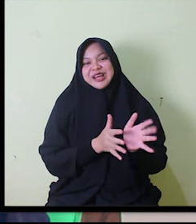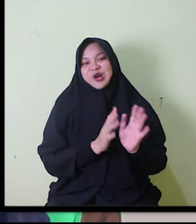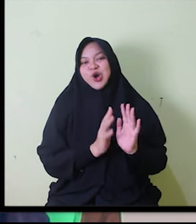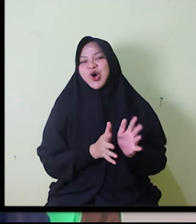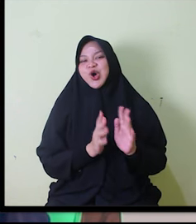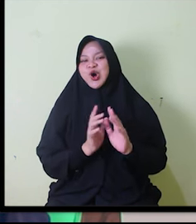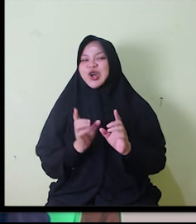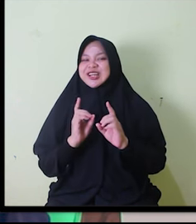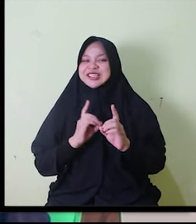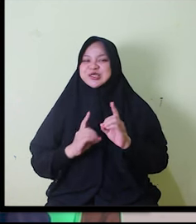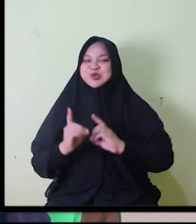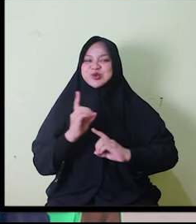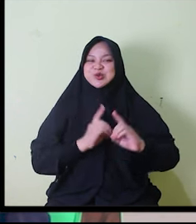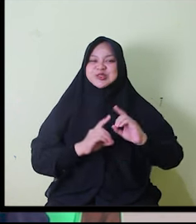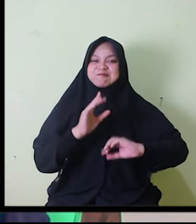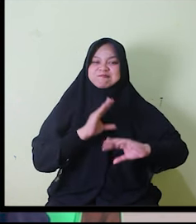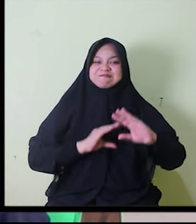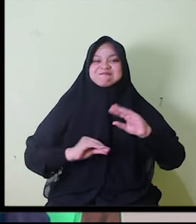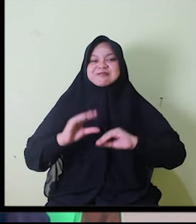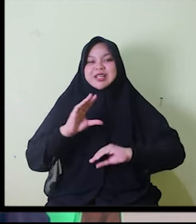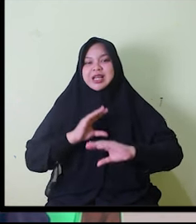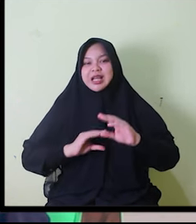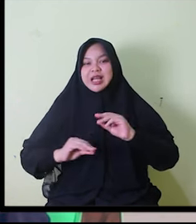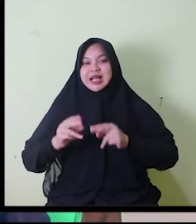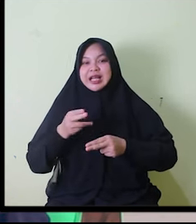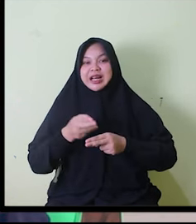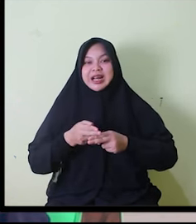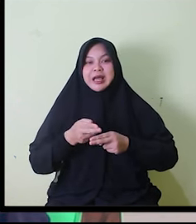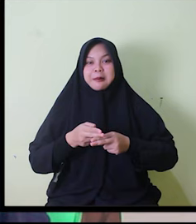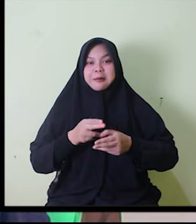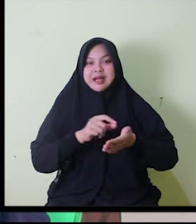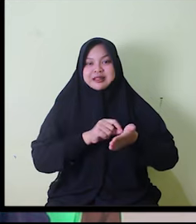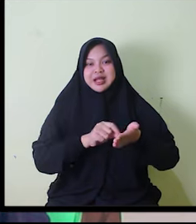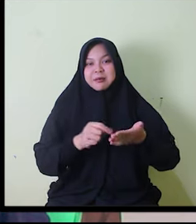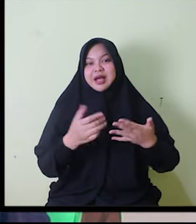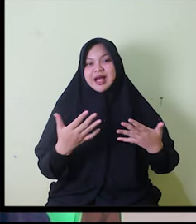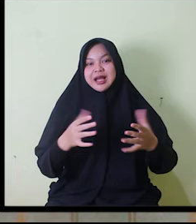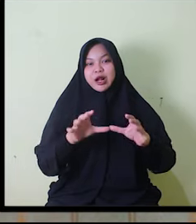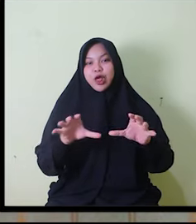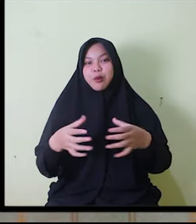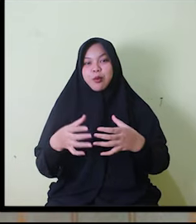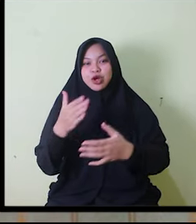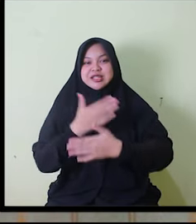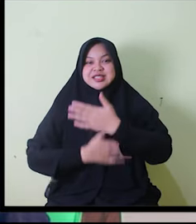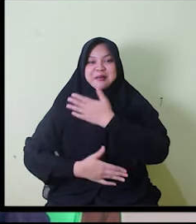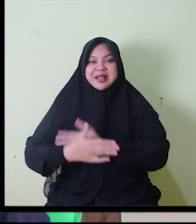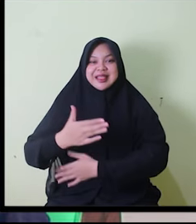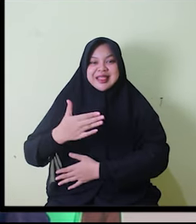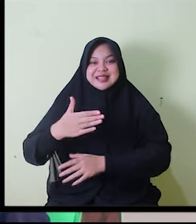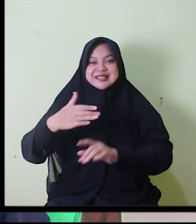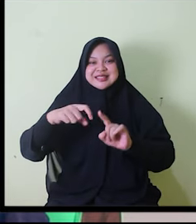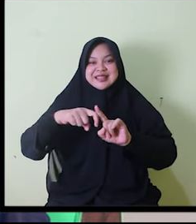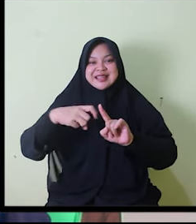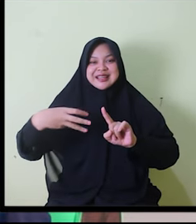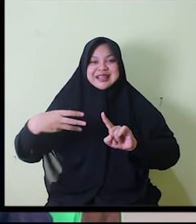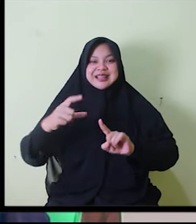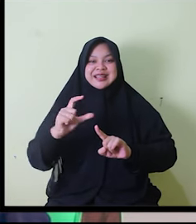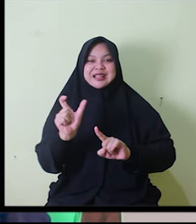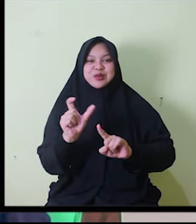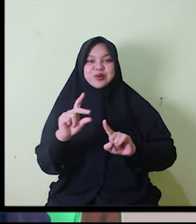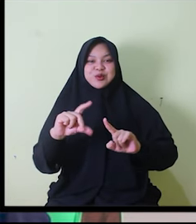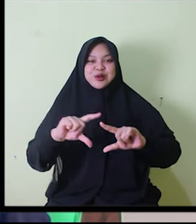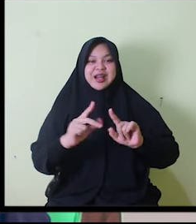bermusyawarah dan segala macamnya yang namanya itu ee kelompok disabilitas Kelurahan jadi itu ee nanti